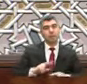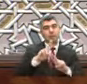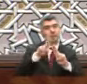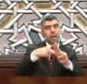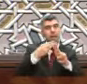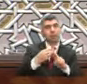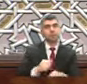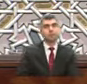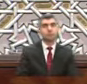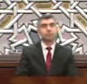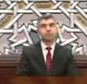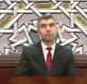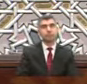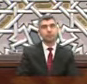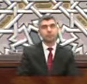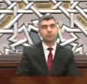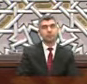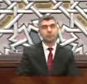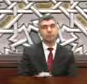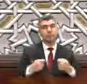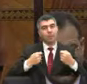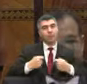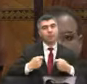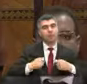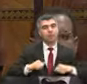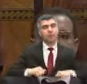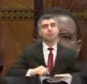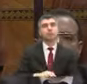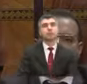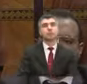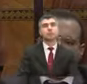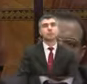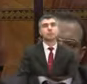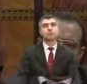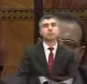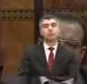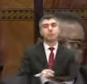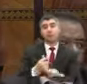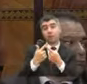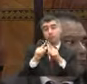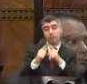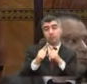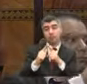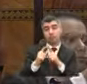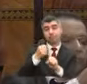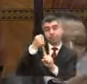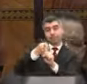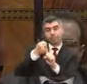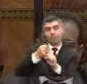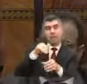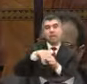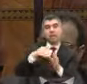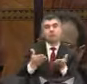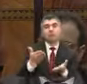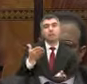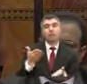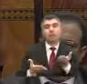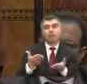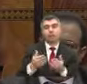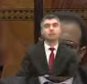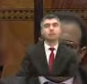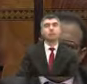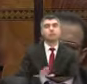يجاوبك على السؤال. السيد الرئيس، السيد الوزير، ما فتئ الفريق الاستقلالي للوحدة والتعادلية